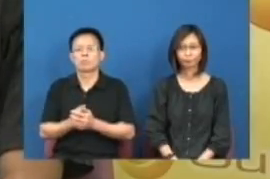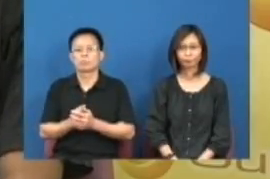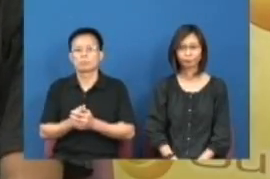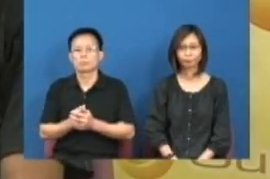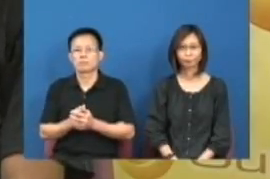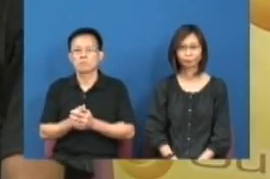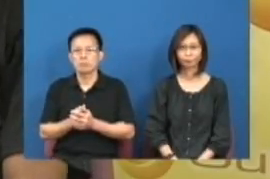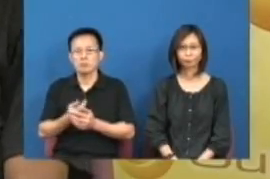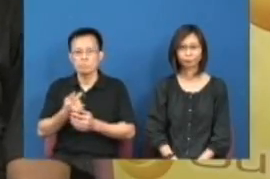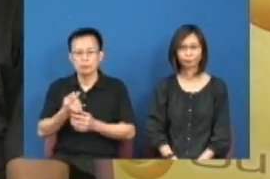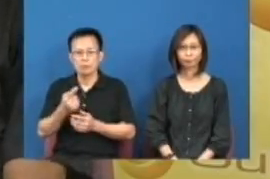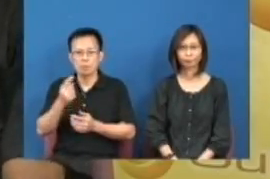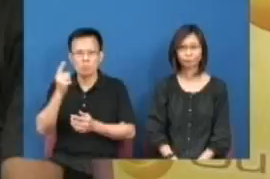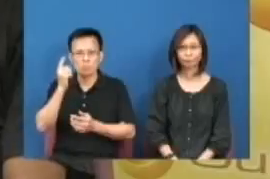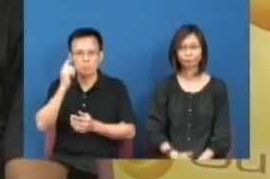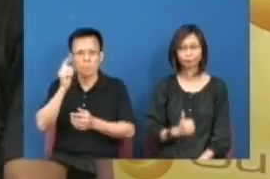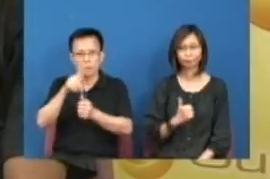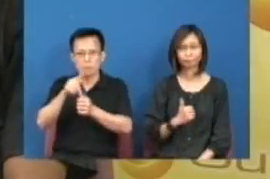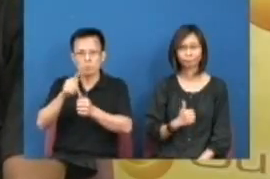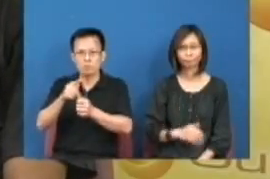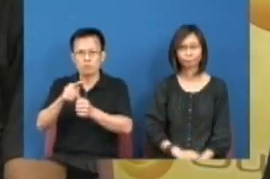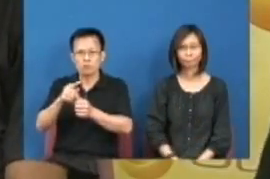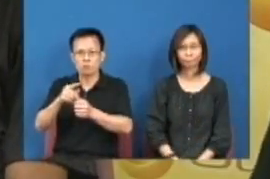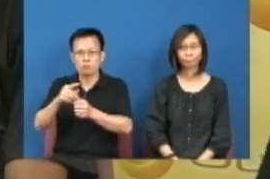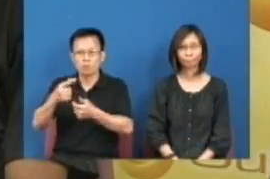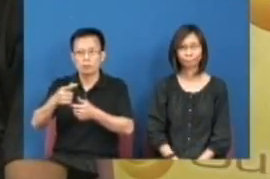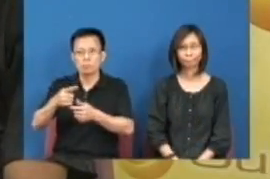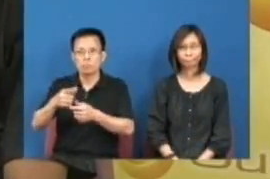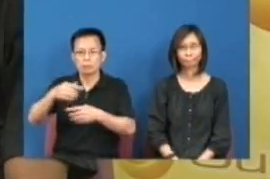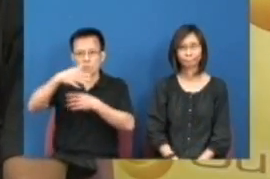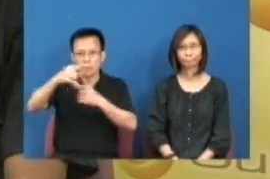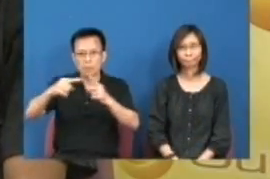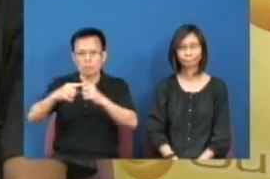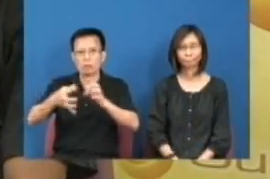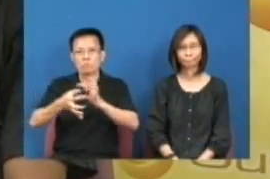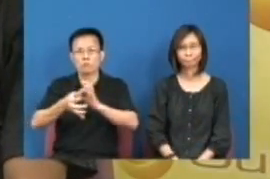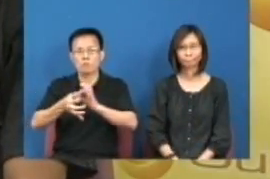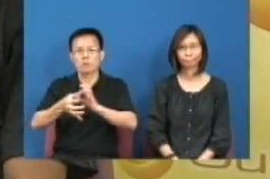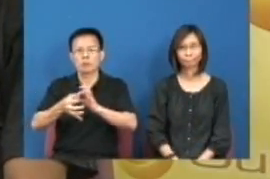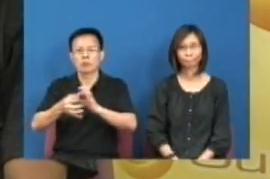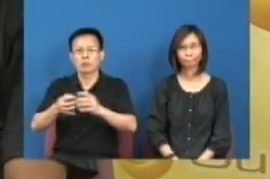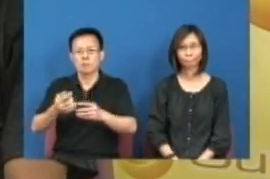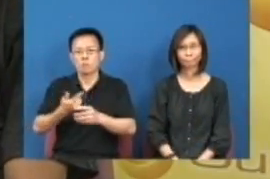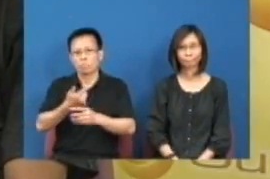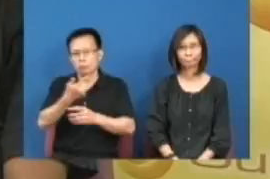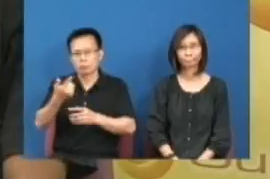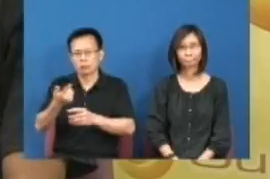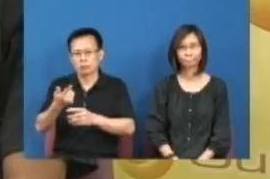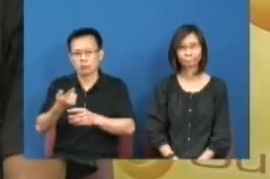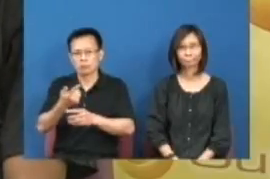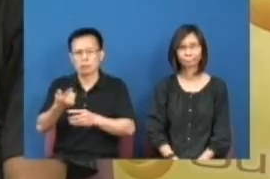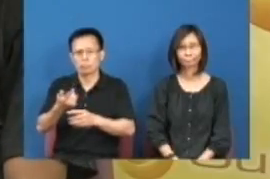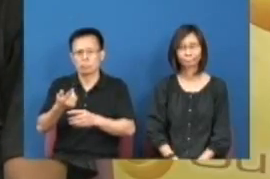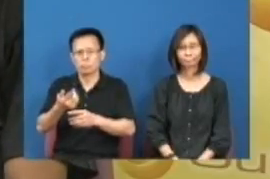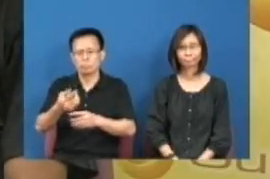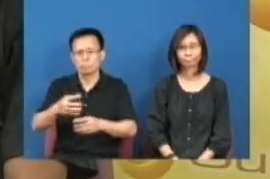好認好識得利用裙帶關係嘅，所以即係你冇人衰得過去㗎啦。即係講話呢個弄權，以至擺